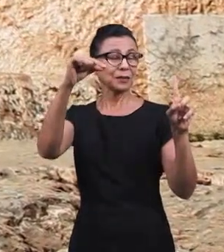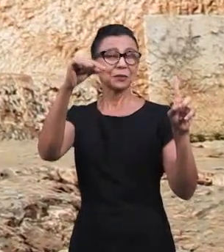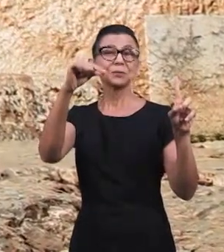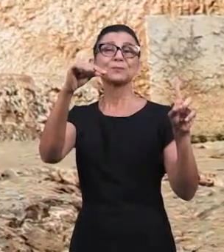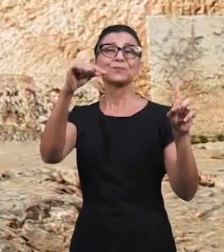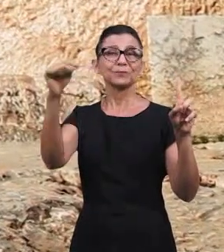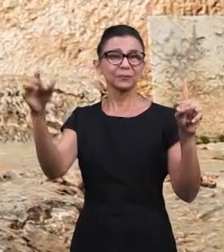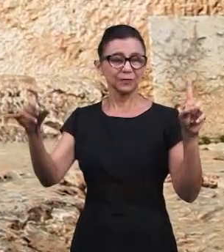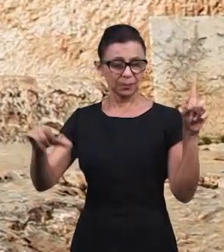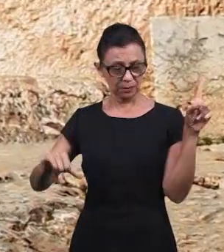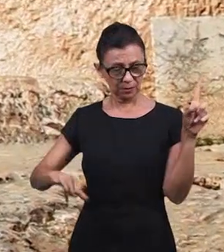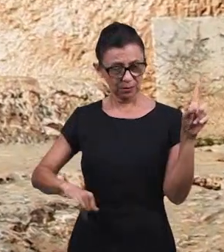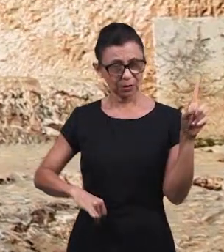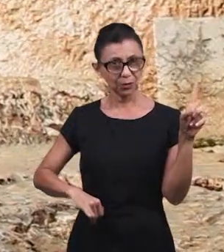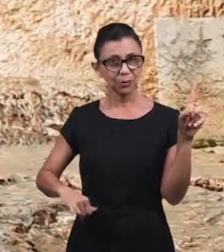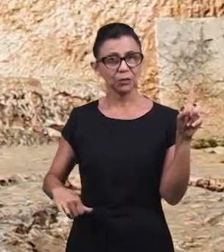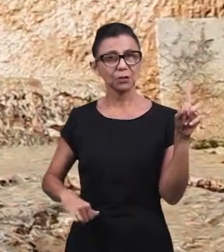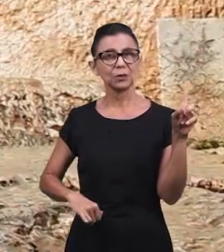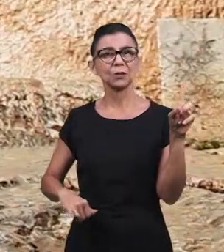смертную казнь.